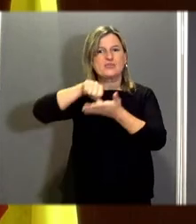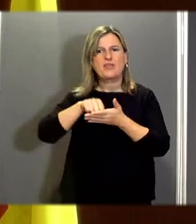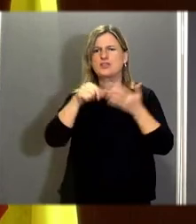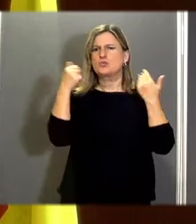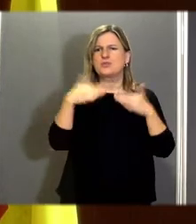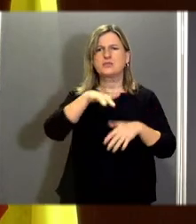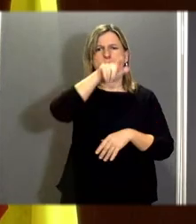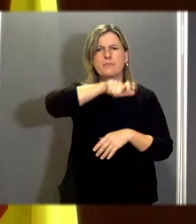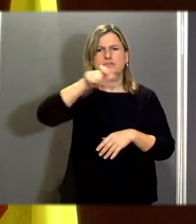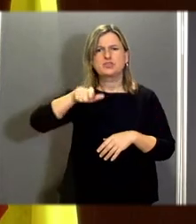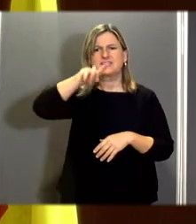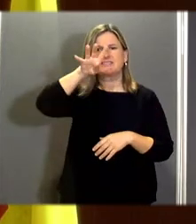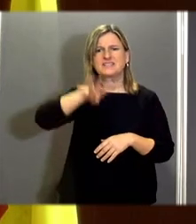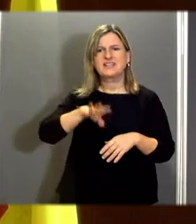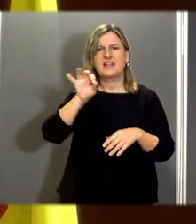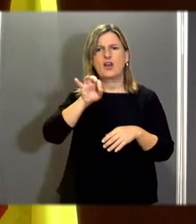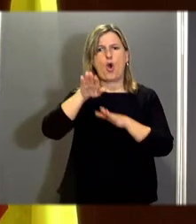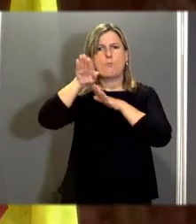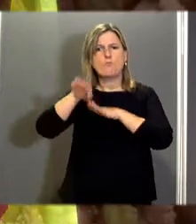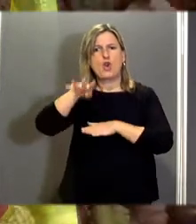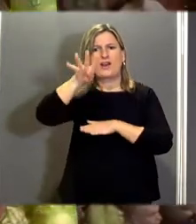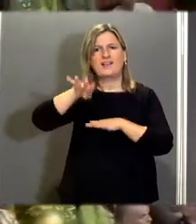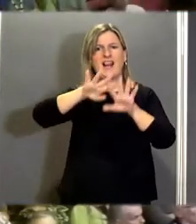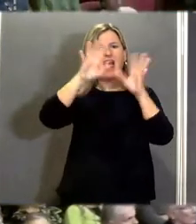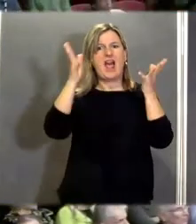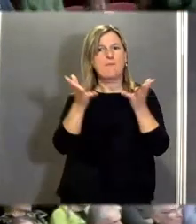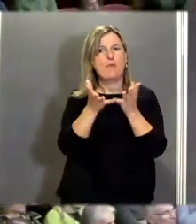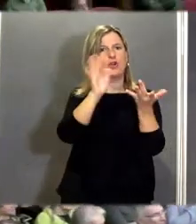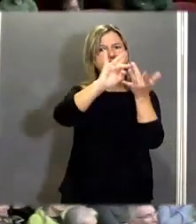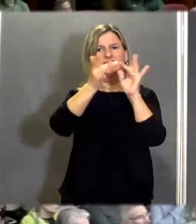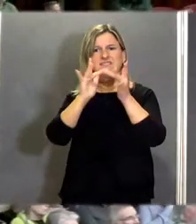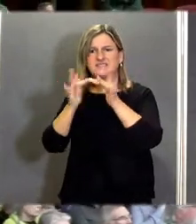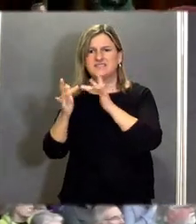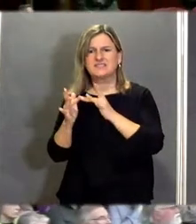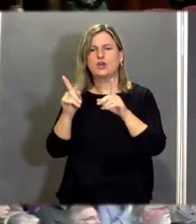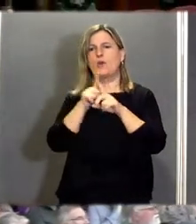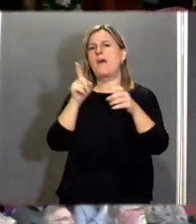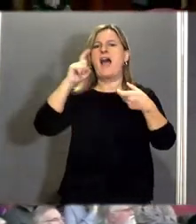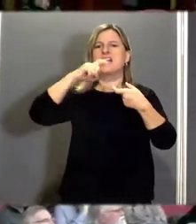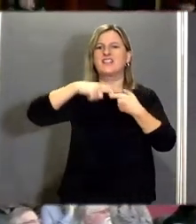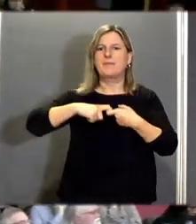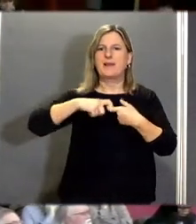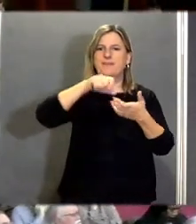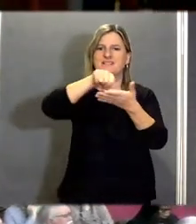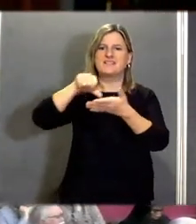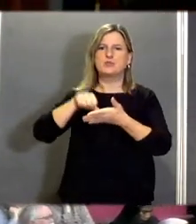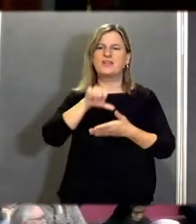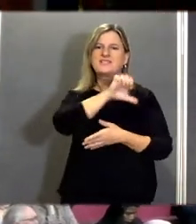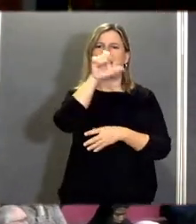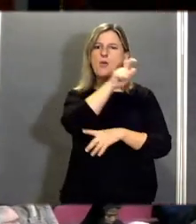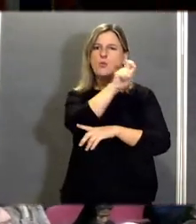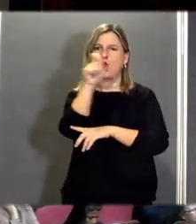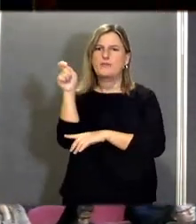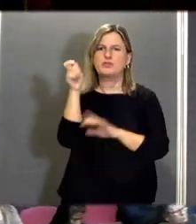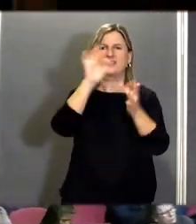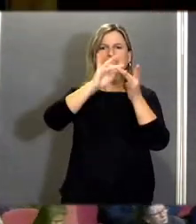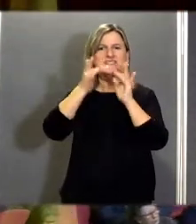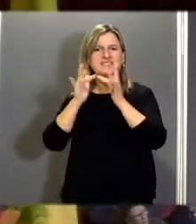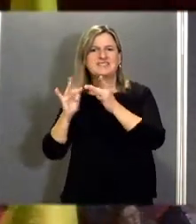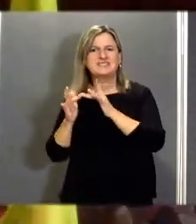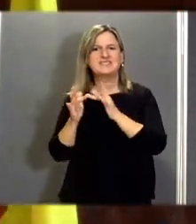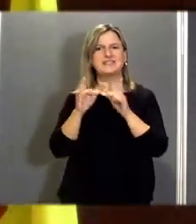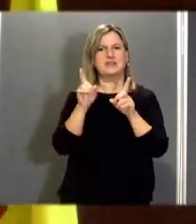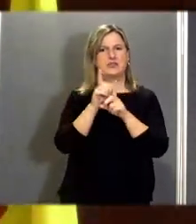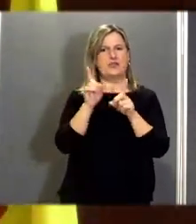català o procatalà situat en el món, agermanament de ciutats, treball dels eurodiputats, casals